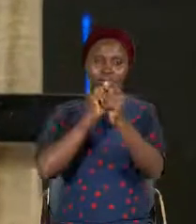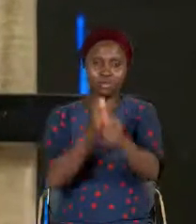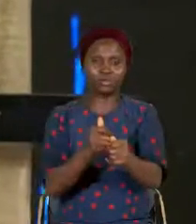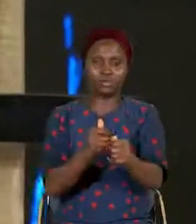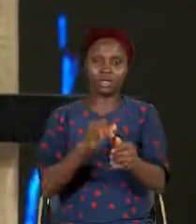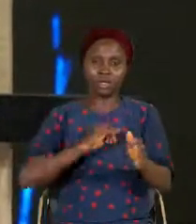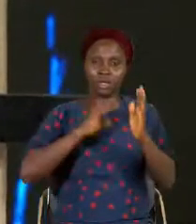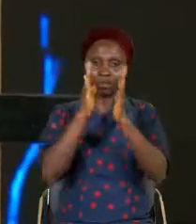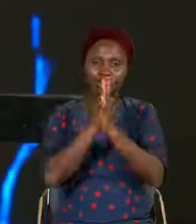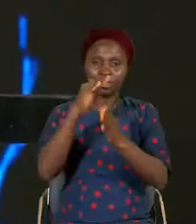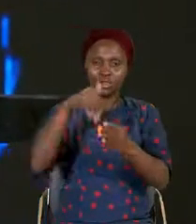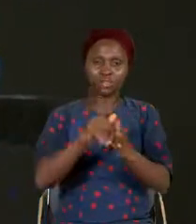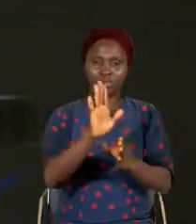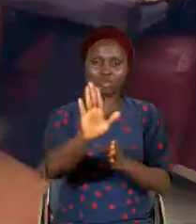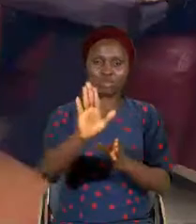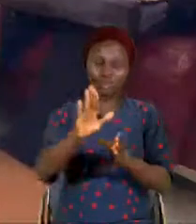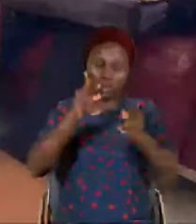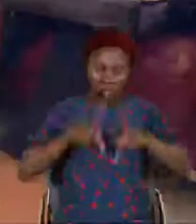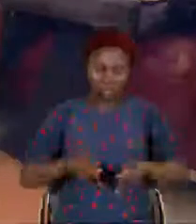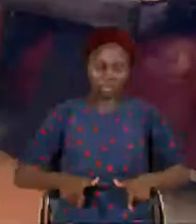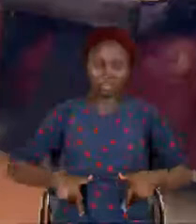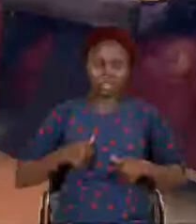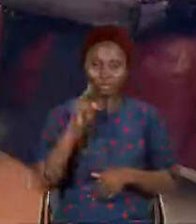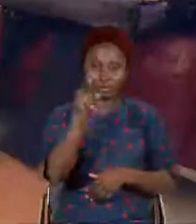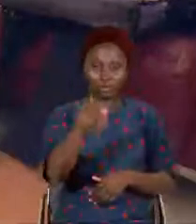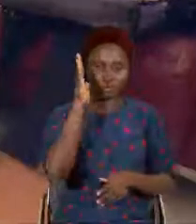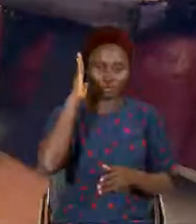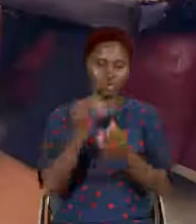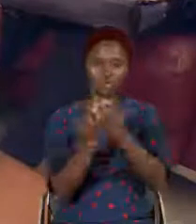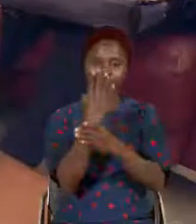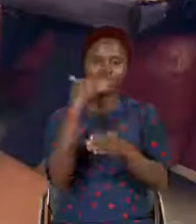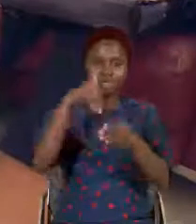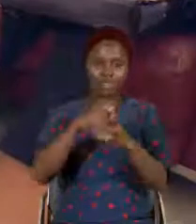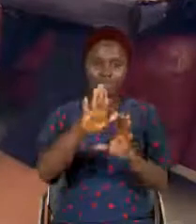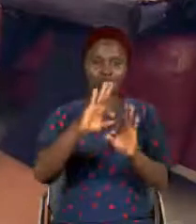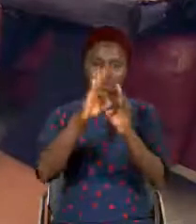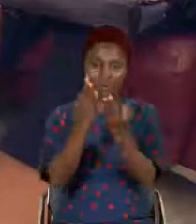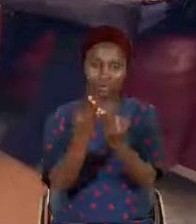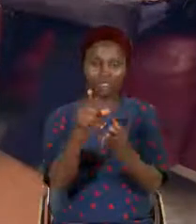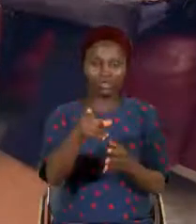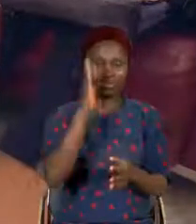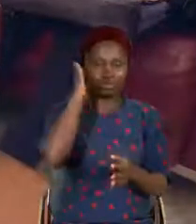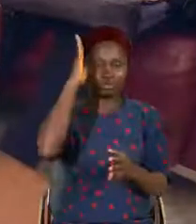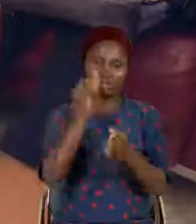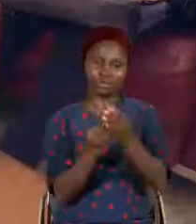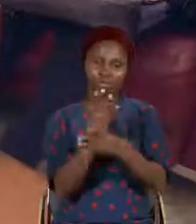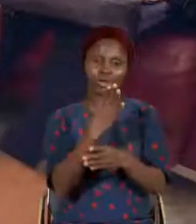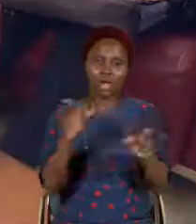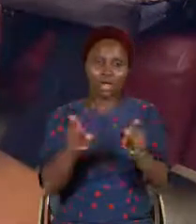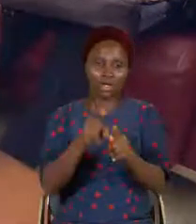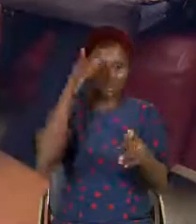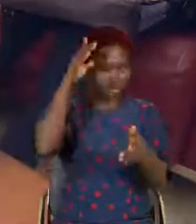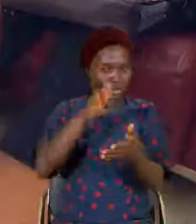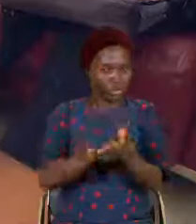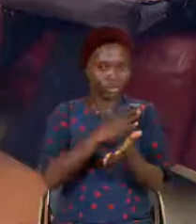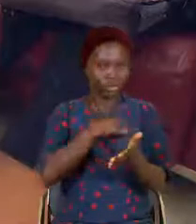don surnaturel. Je prie que dans votre vie personnelle, vous allez croître. Dans votre famille, vous allez croître. En